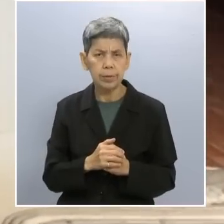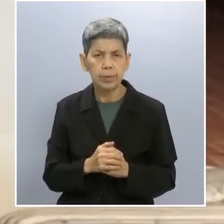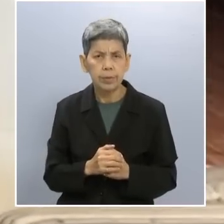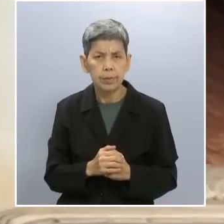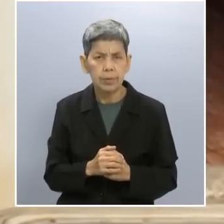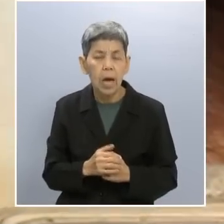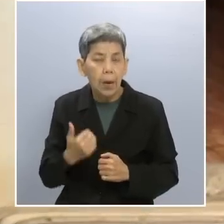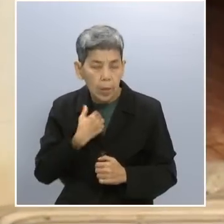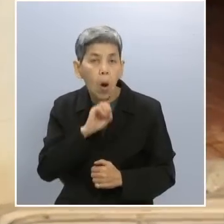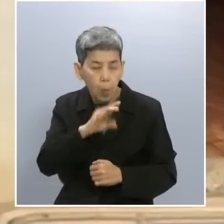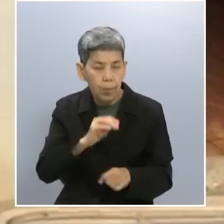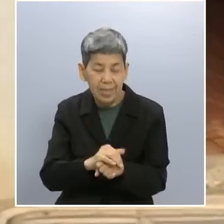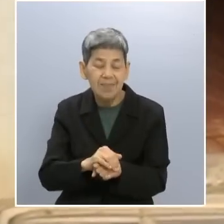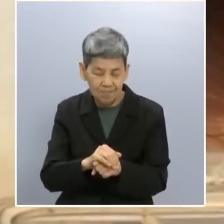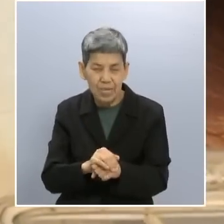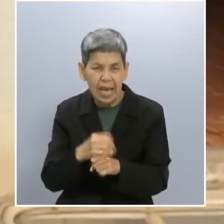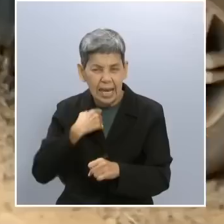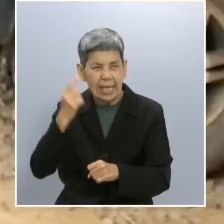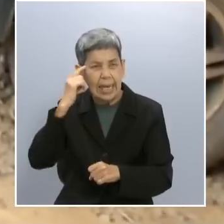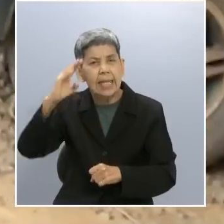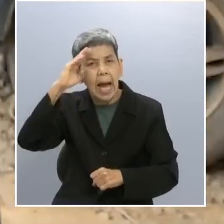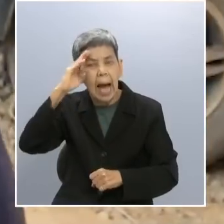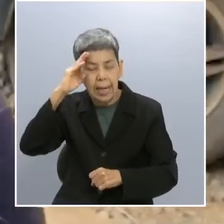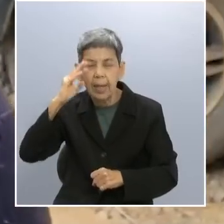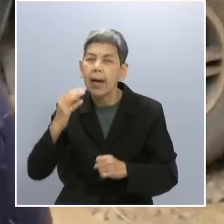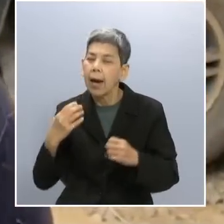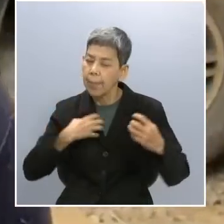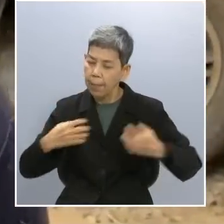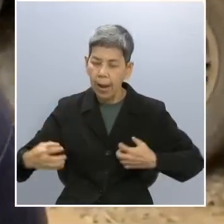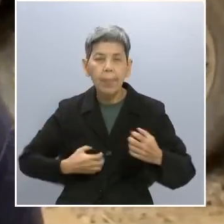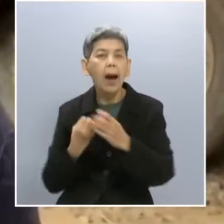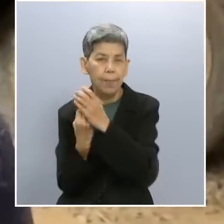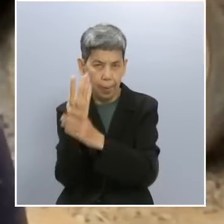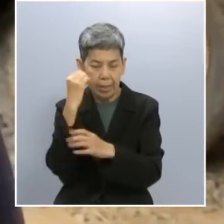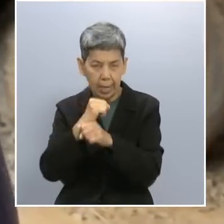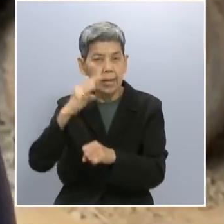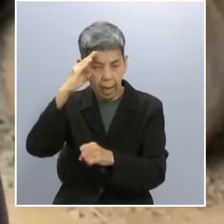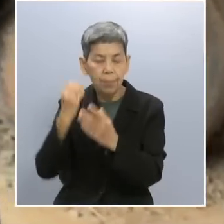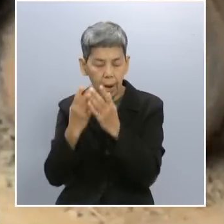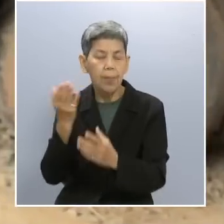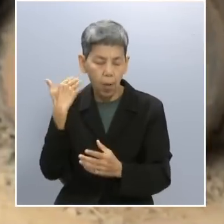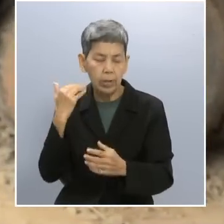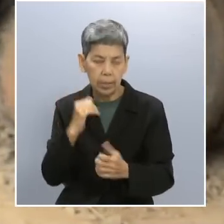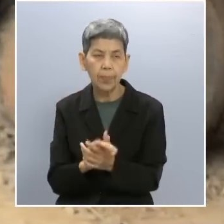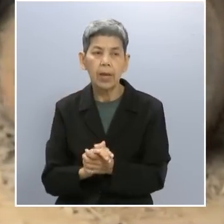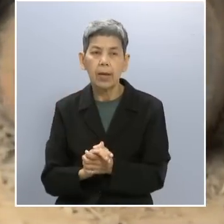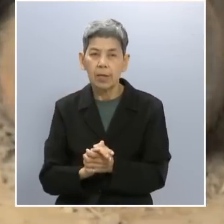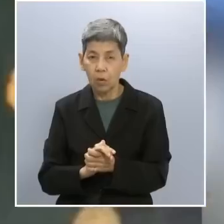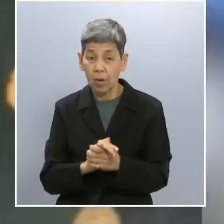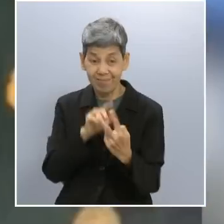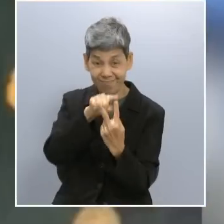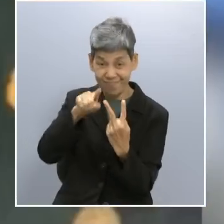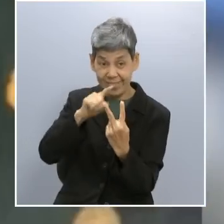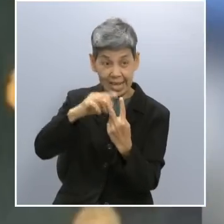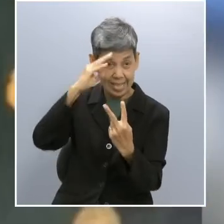เมื่อกี้มีคนส่งมาแล้วบอกว่าเมื่อกี้เนี่ยน่าจะเป็นชุดทหารพรานนะเขาเคยเป็นทหารพรานมาก่อนเค้าบอกว่าชุดขวามือเป็นชุดทหาร